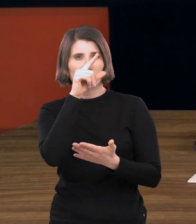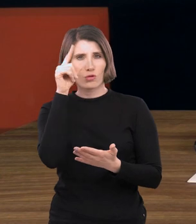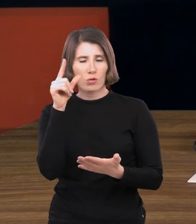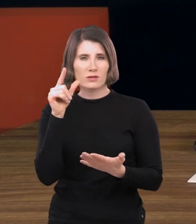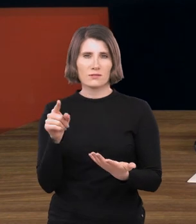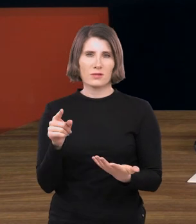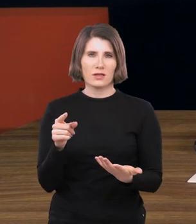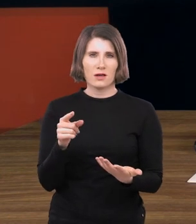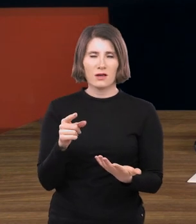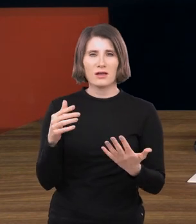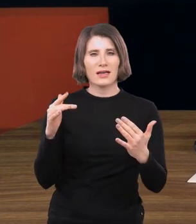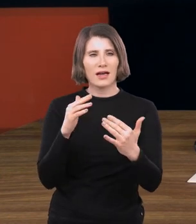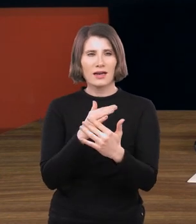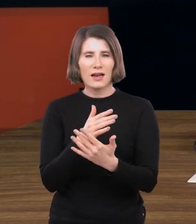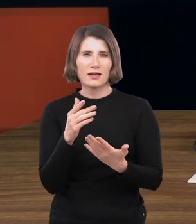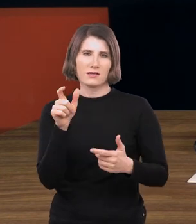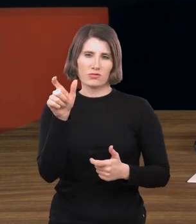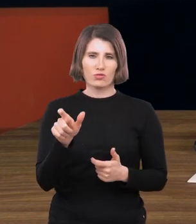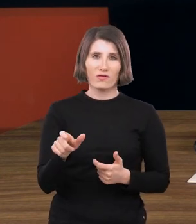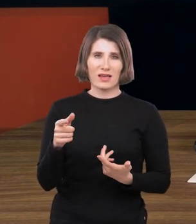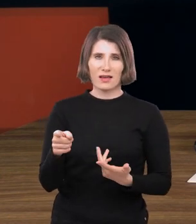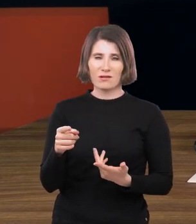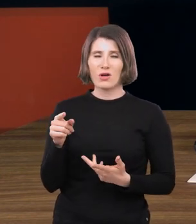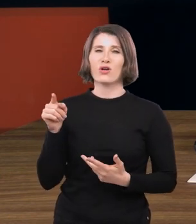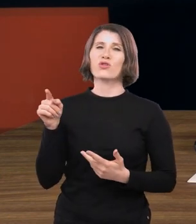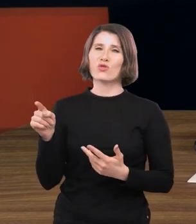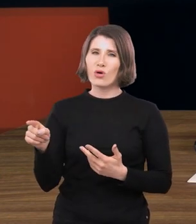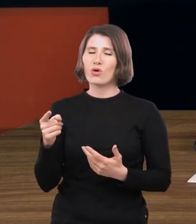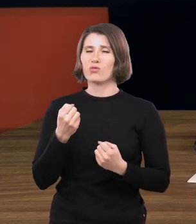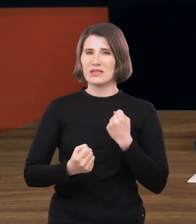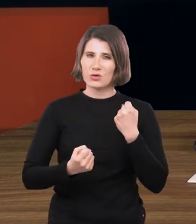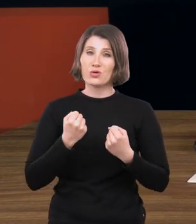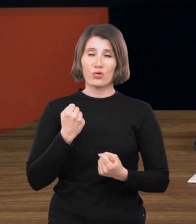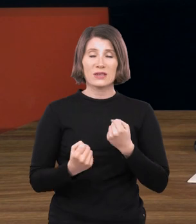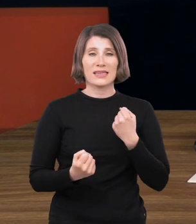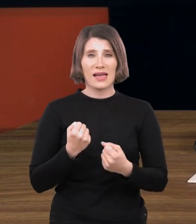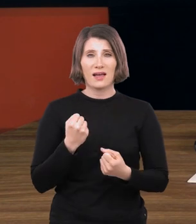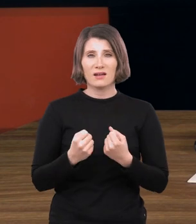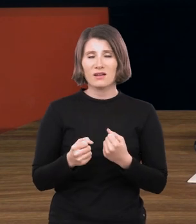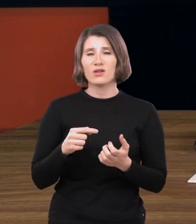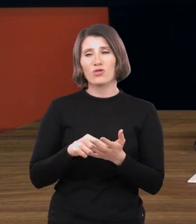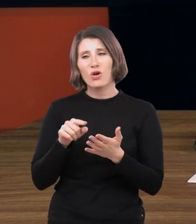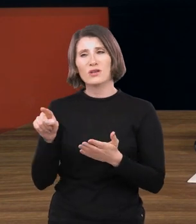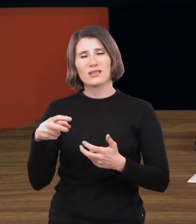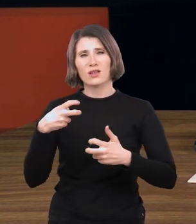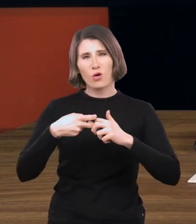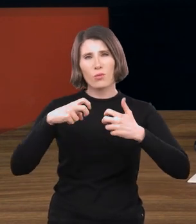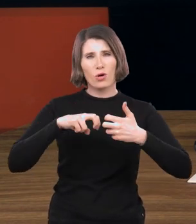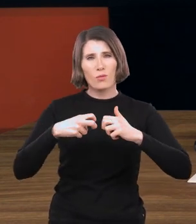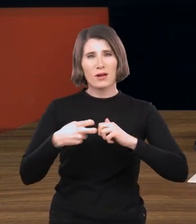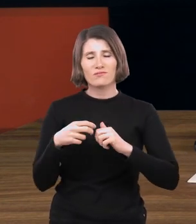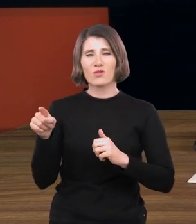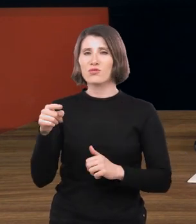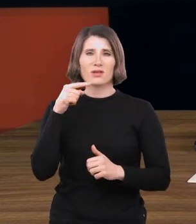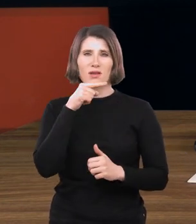interpersonalnych, relacji interpersonalnych, tu zaczynają się schody, tu zaczynają się problemy. Nie